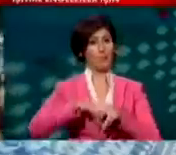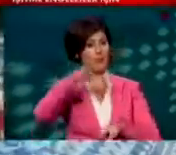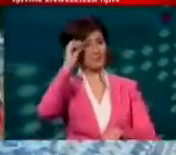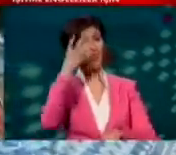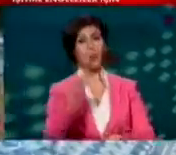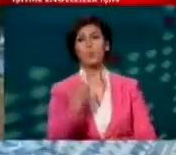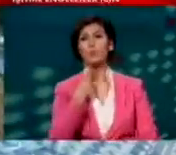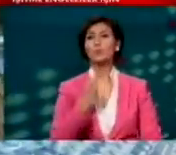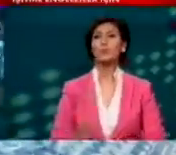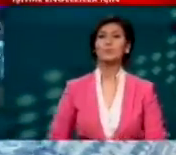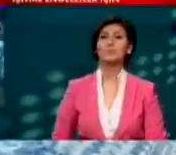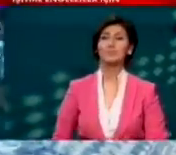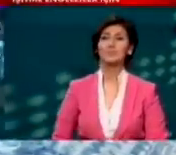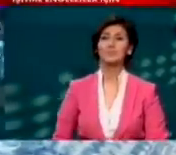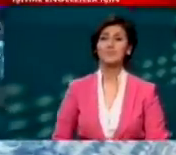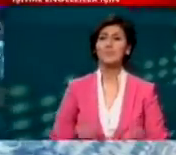Haydi.